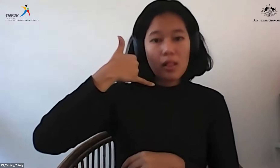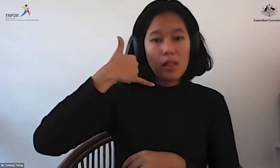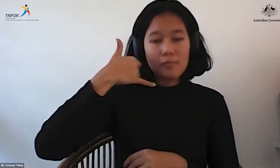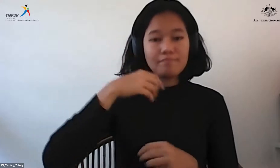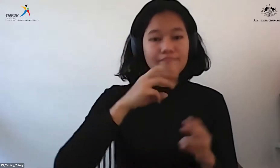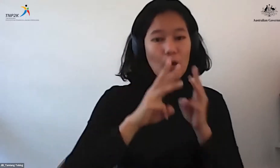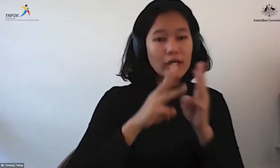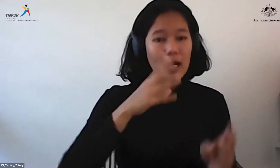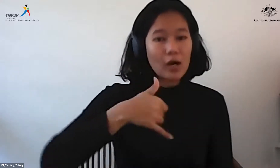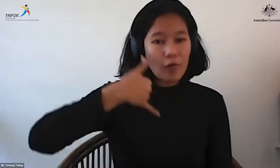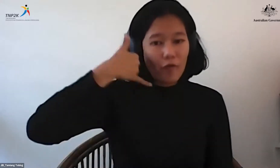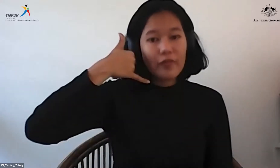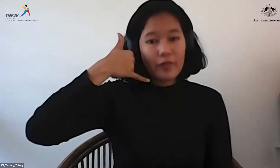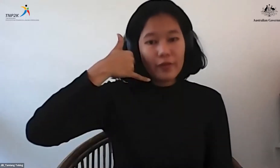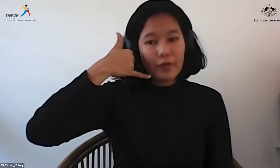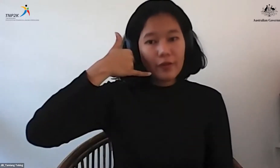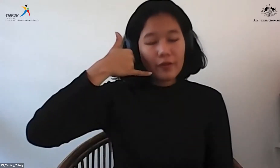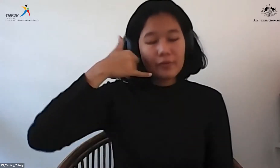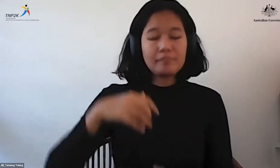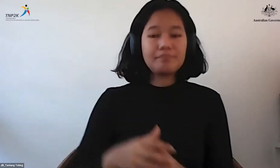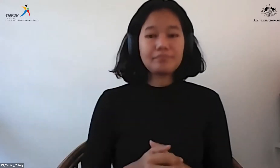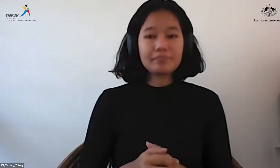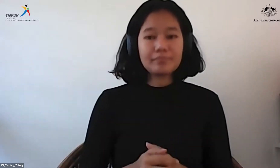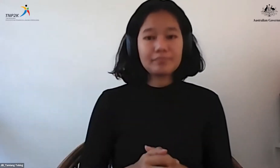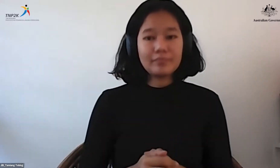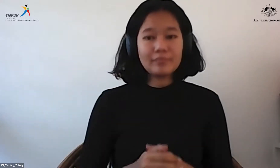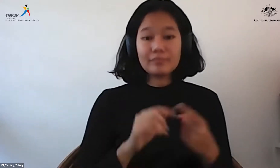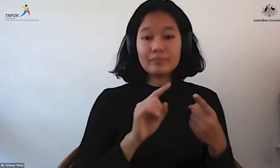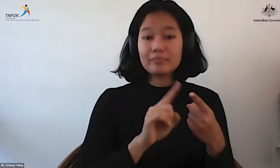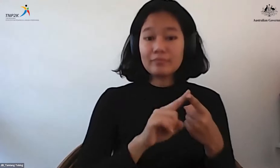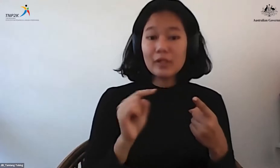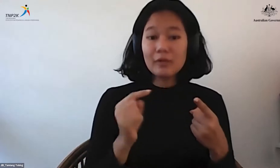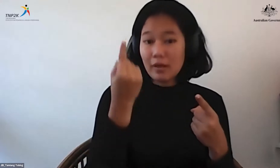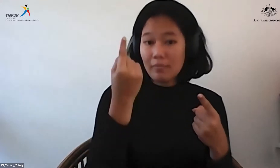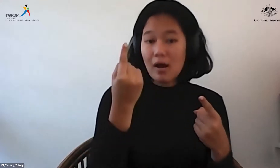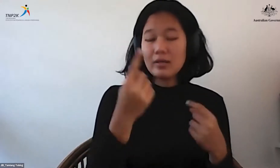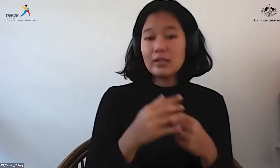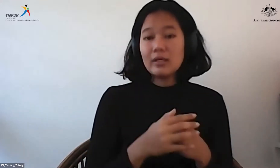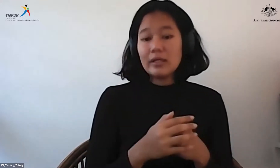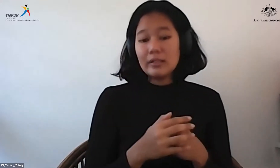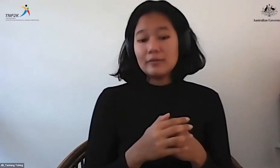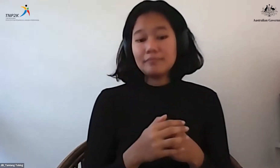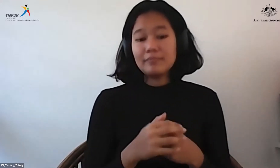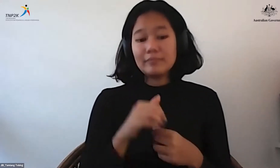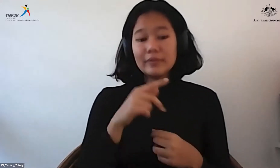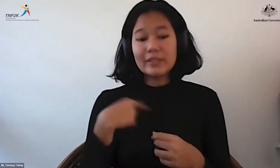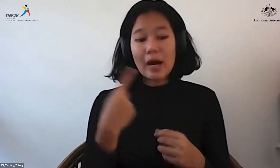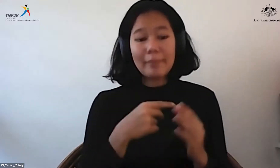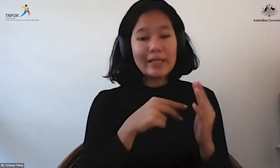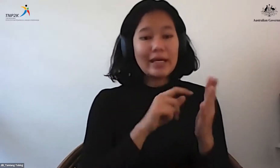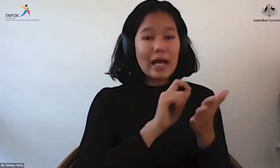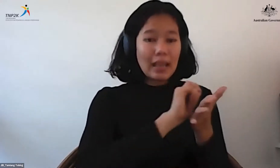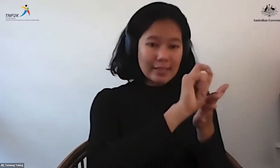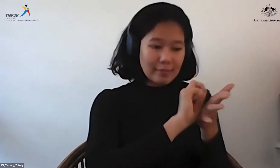ya dengan mereka. Jadi pertama kali kami melakukan listing